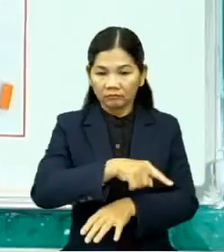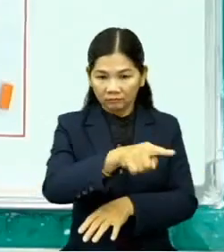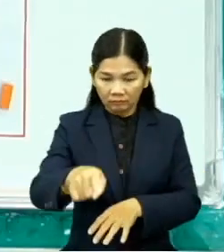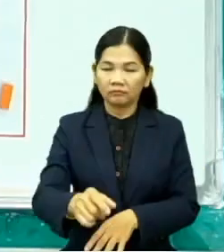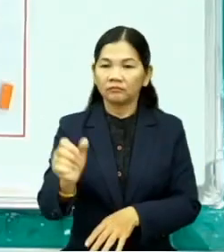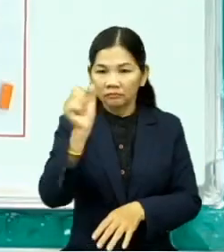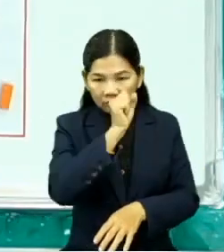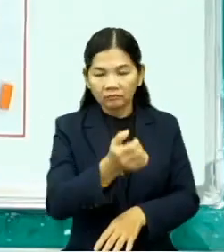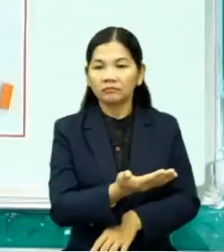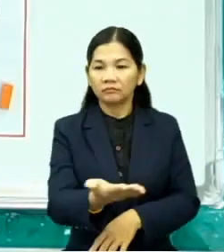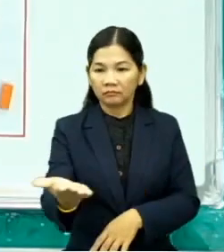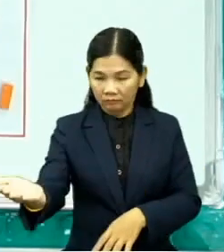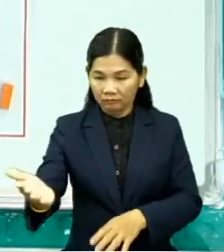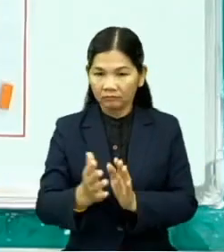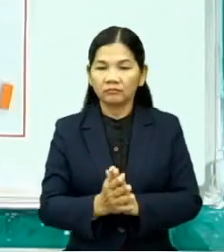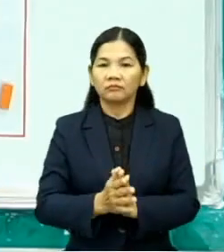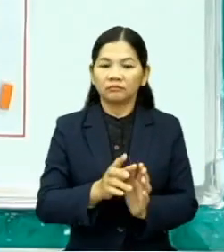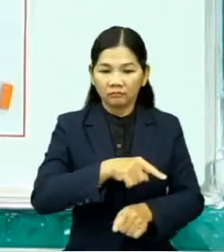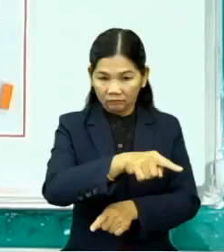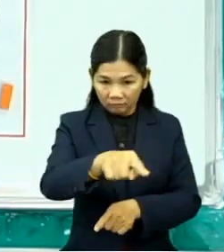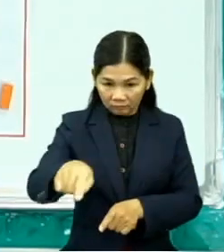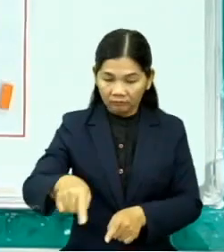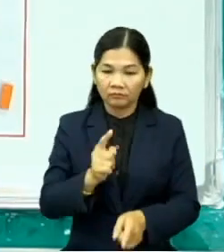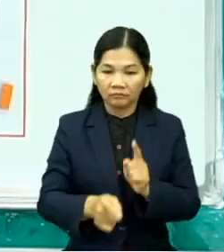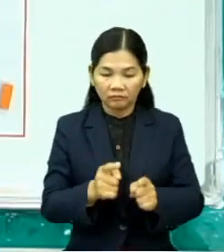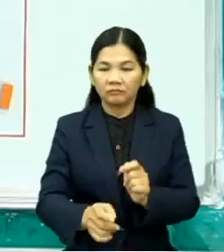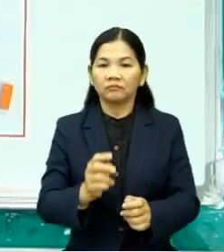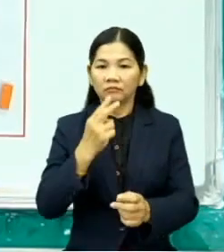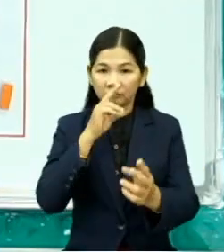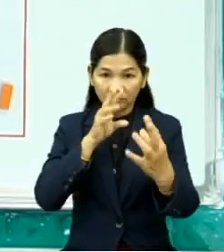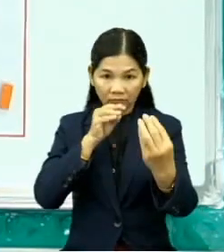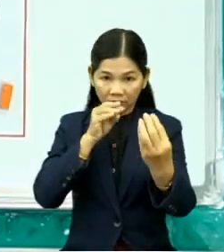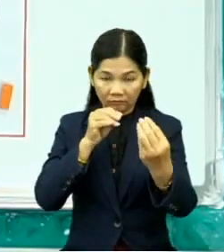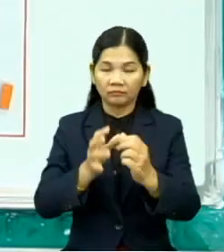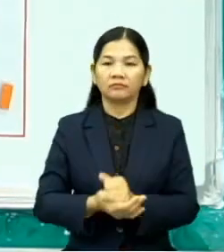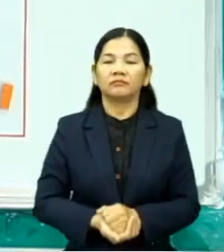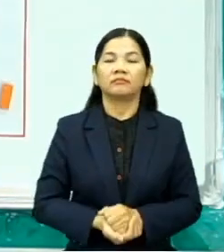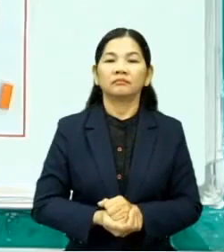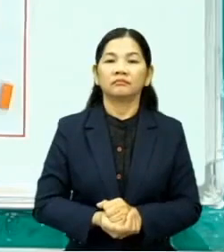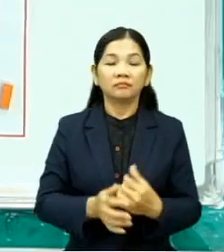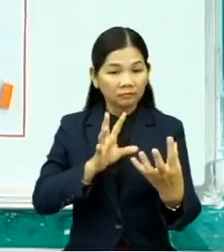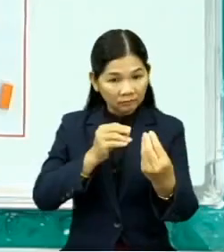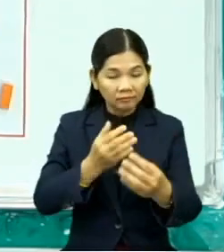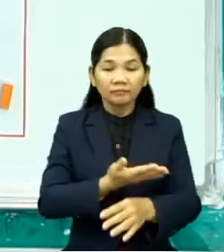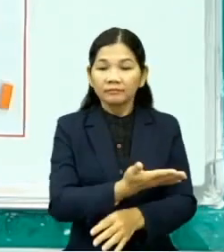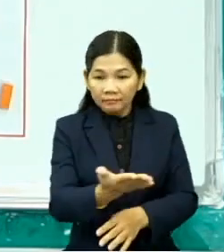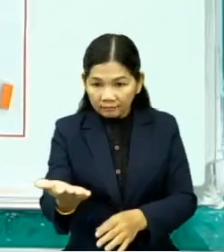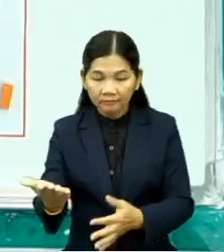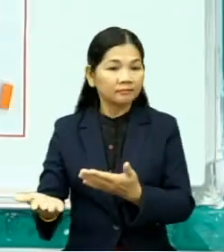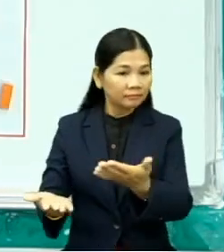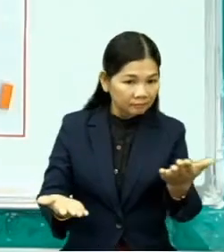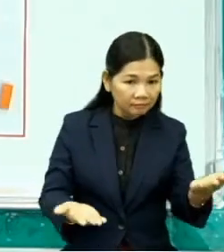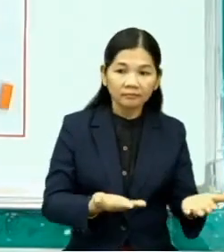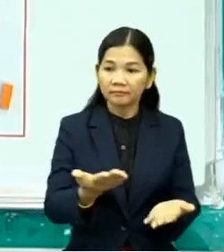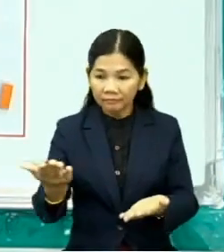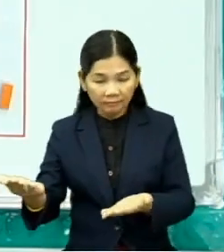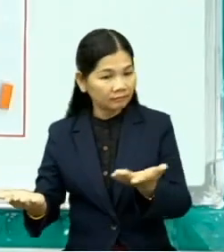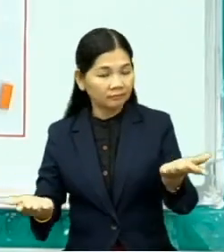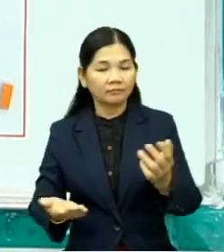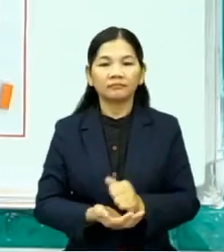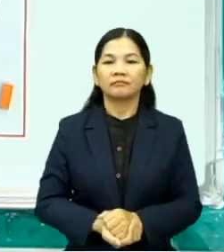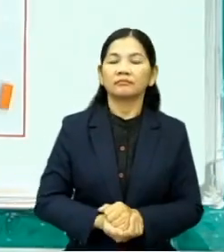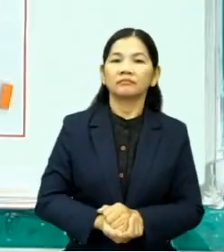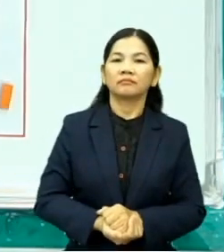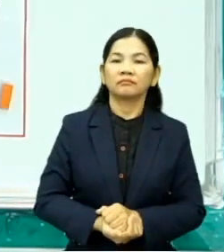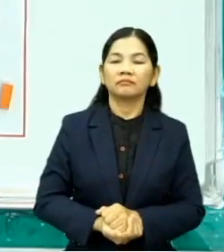cung xâm rạp cầm đó chà cầm đó chùm riêng à dài chá lai chlón con đại khơi nhé à dài chá lai chlón chà nhẹ nào tới con